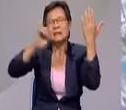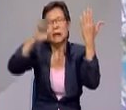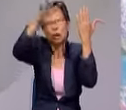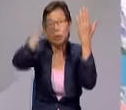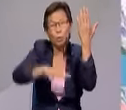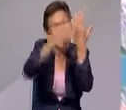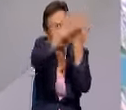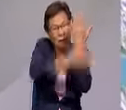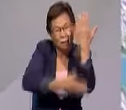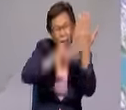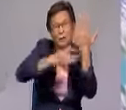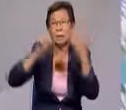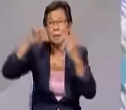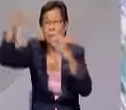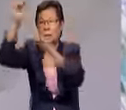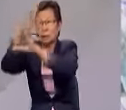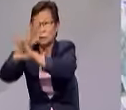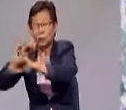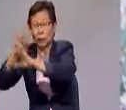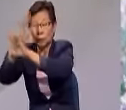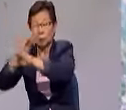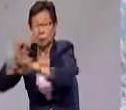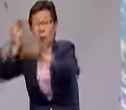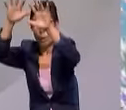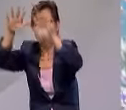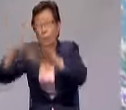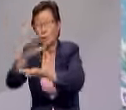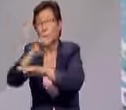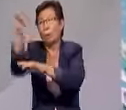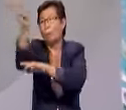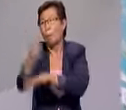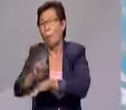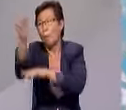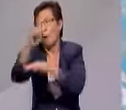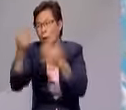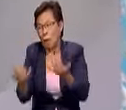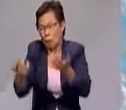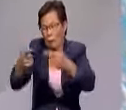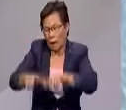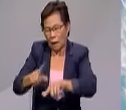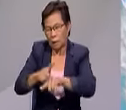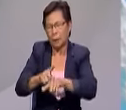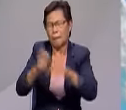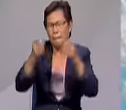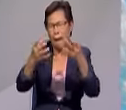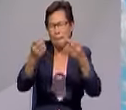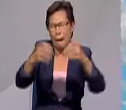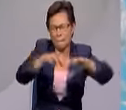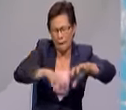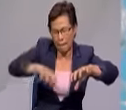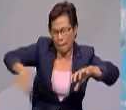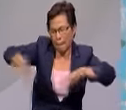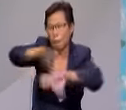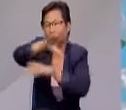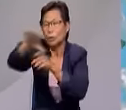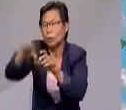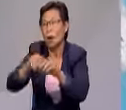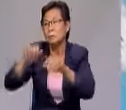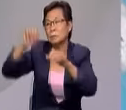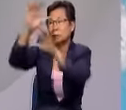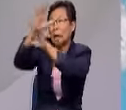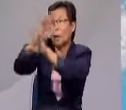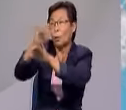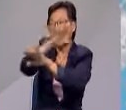hujan. Manakala di negeri Sabah dan Sarawak, hujan beserta ribut petir kini sedang berlaku di kebanyakan bahagian melibatkan negeri